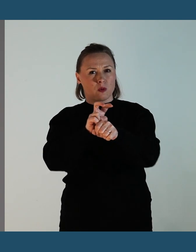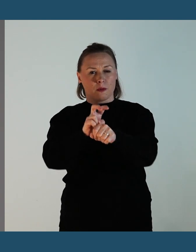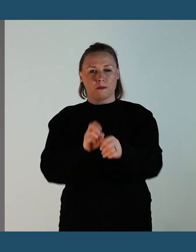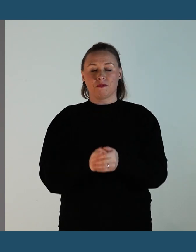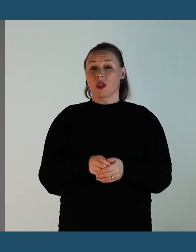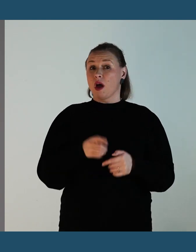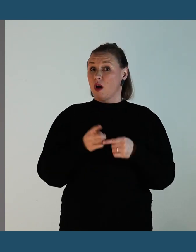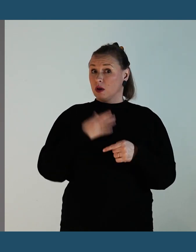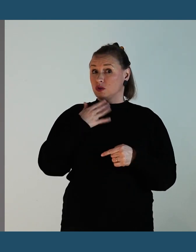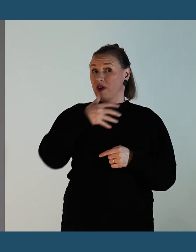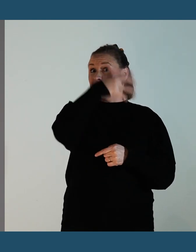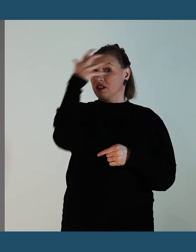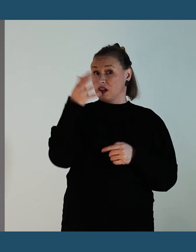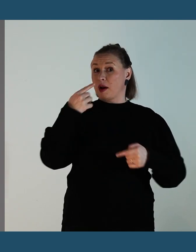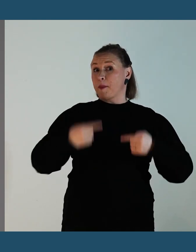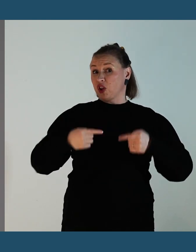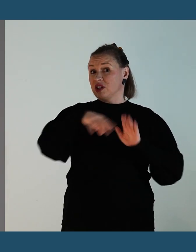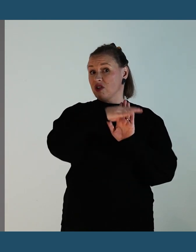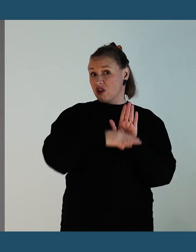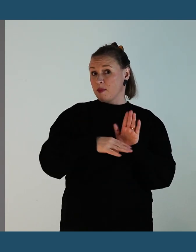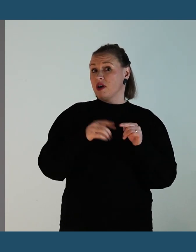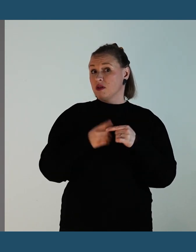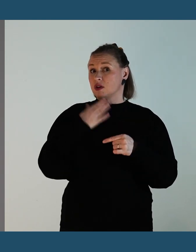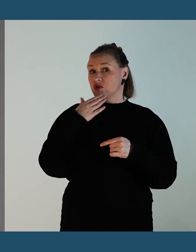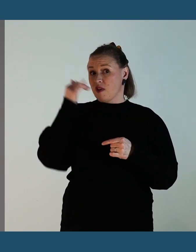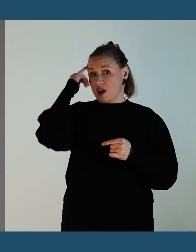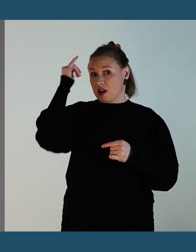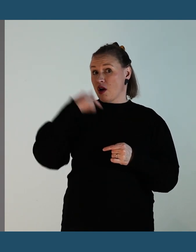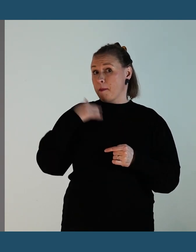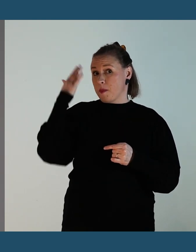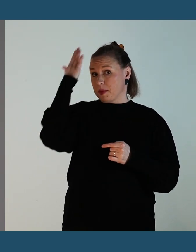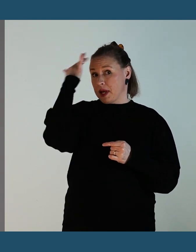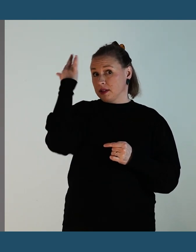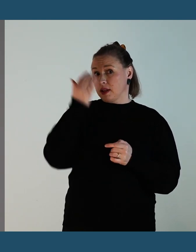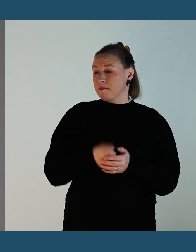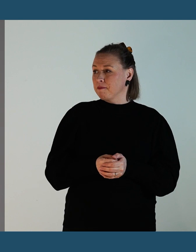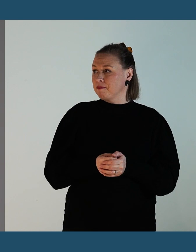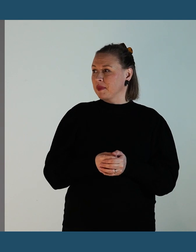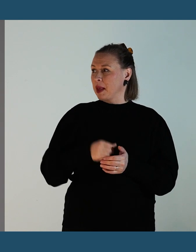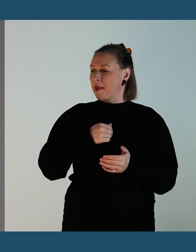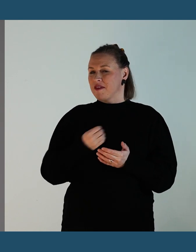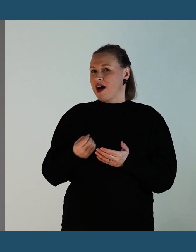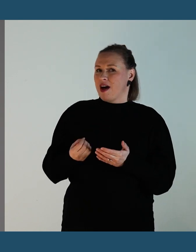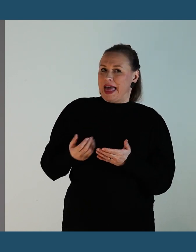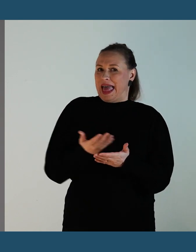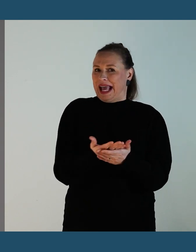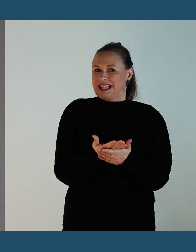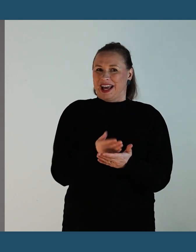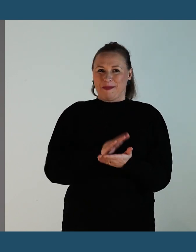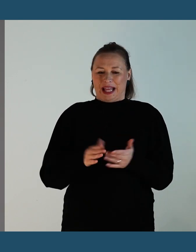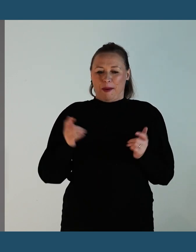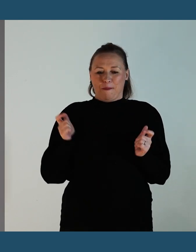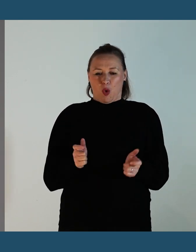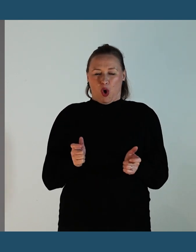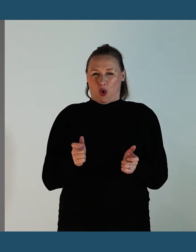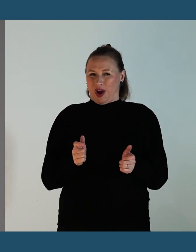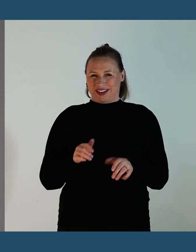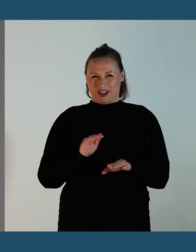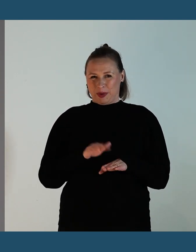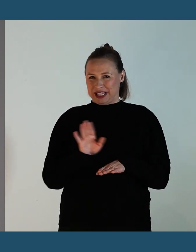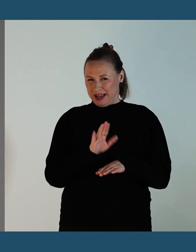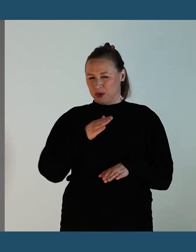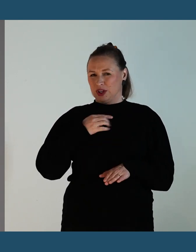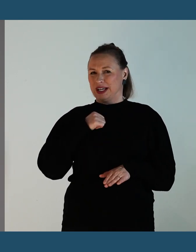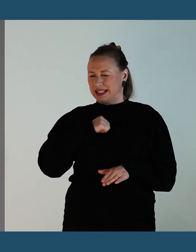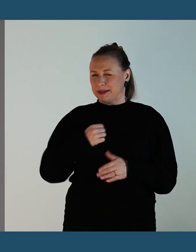olisi mielestäni ihan hyvä. Ja tämä on nyt ihan oma heittoni, ei ole puolueen avaus eikä muu, mutta olen myös